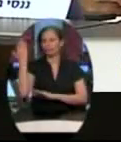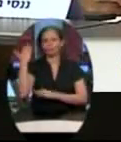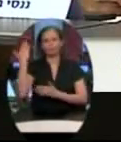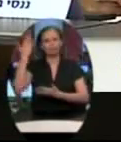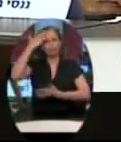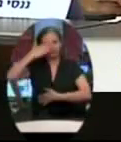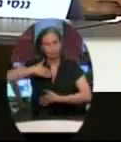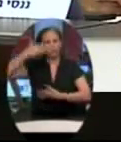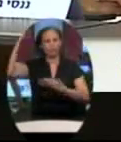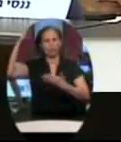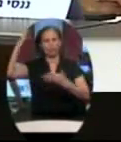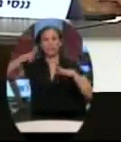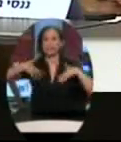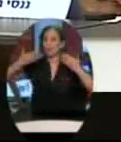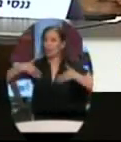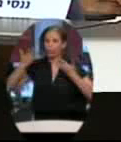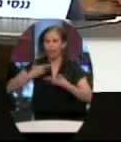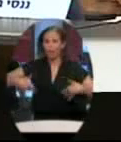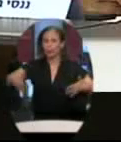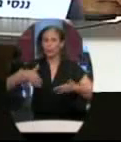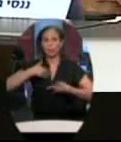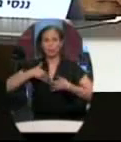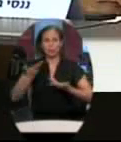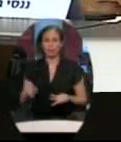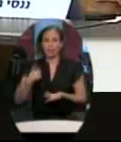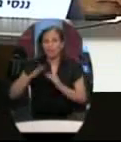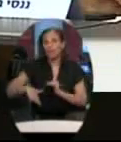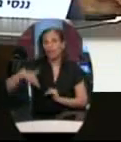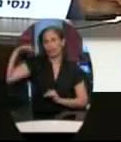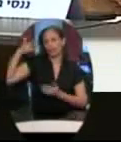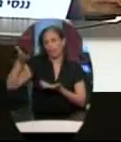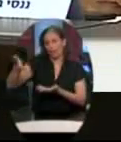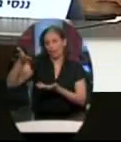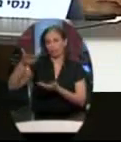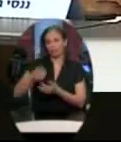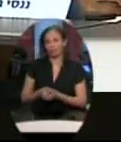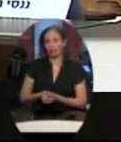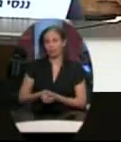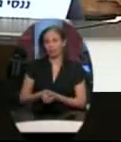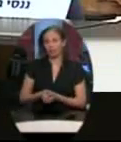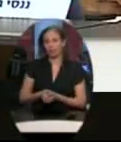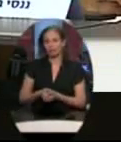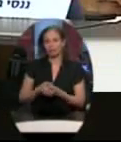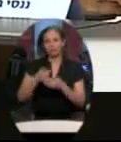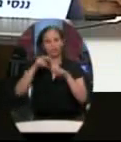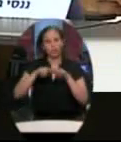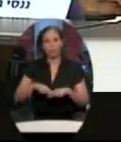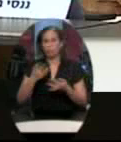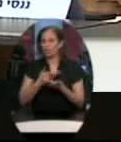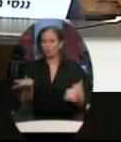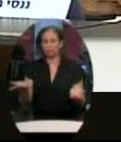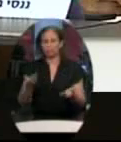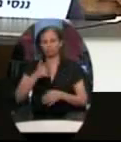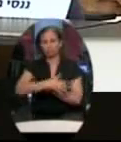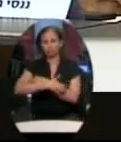לגדולות, שמחו אותנו, ריגשו אותנו, אנשים שאני גדלתי עליהם, נותרו חסרי כל.